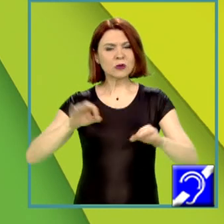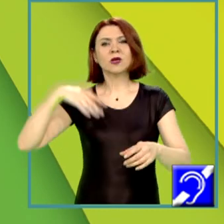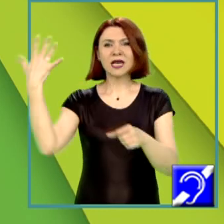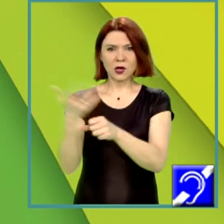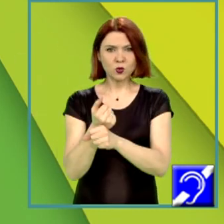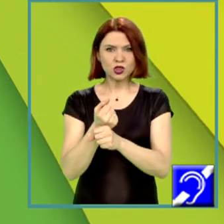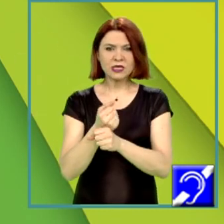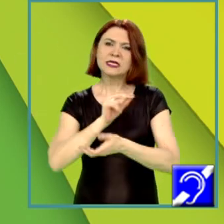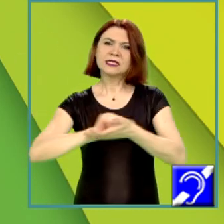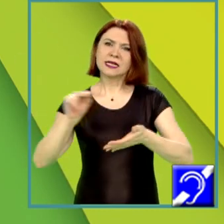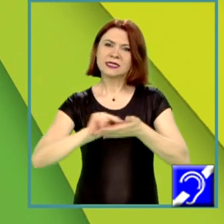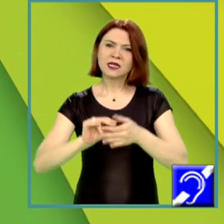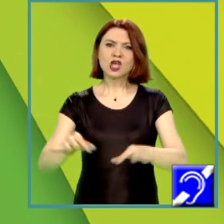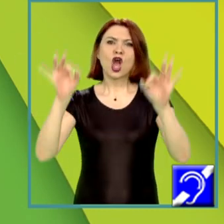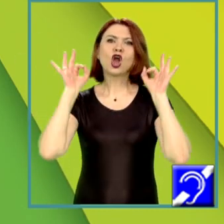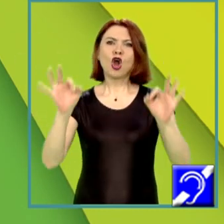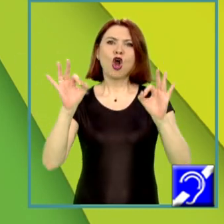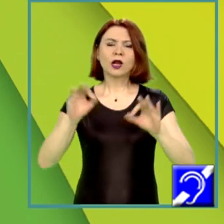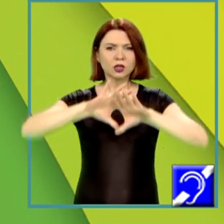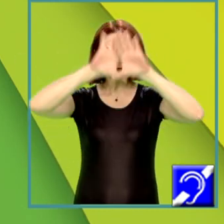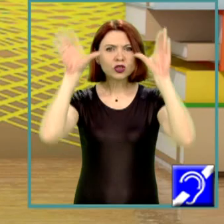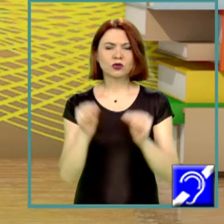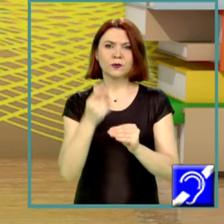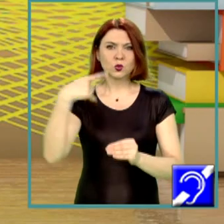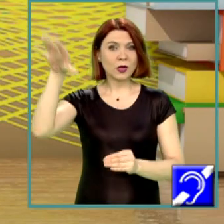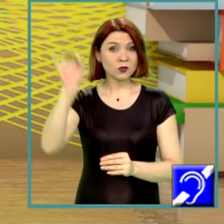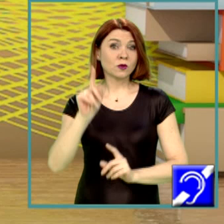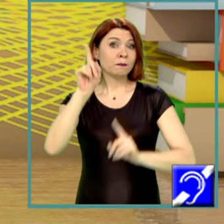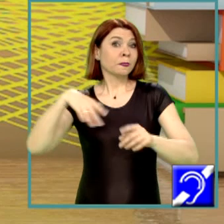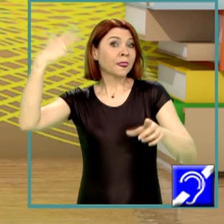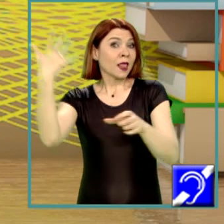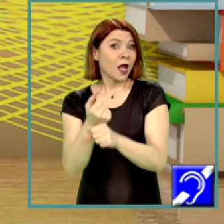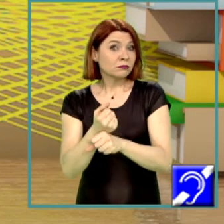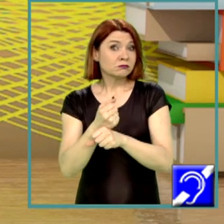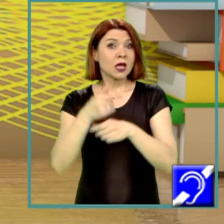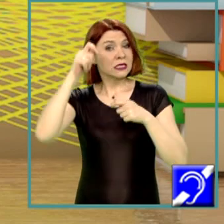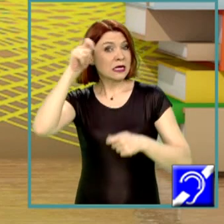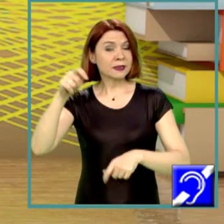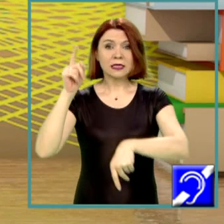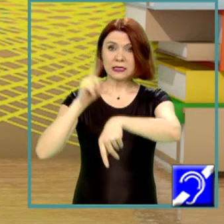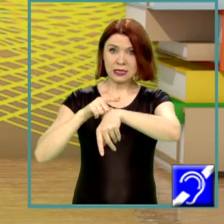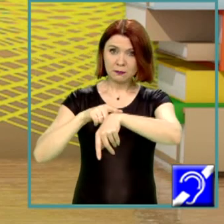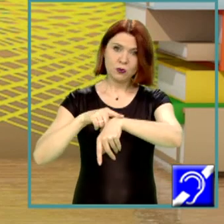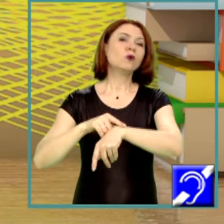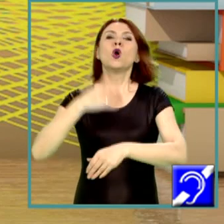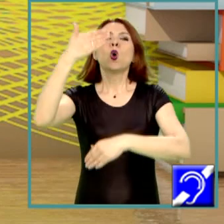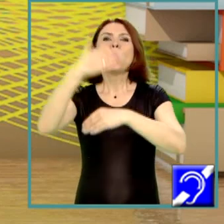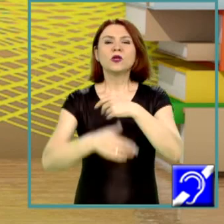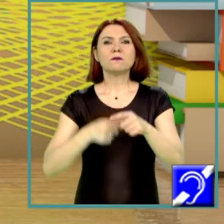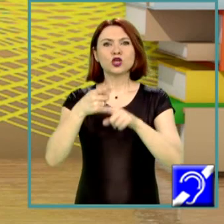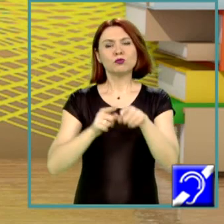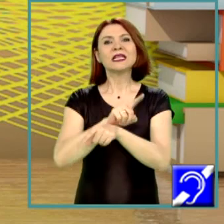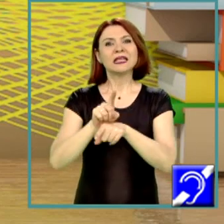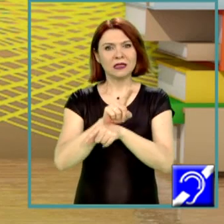reușit să redactați compunerea act și în totalitate Dacă ați reușit să vă Încadrați în timp atunci ultima jumătate